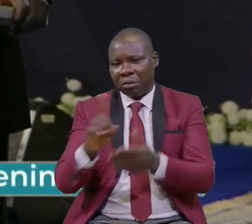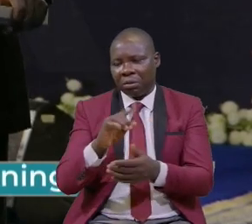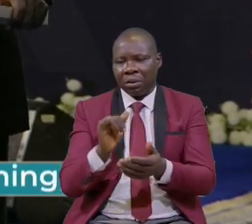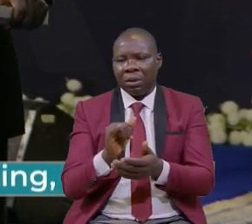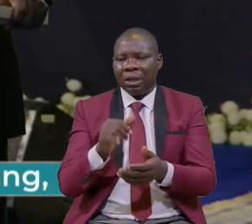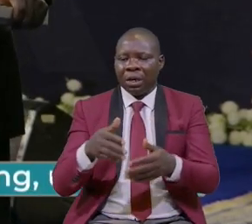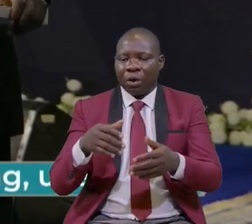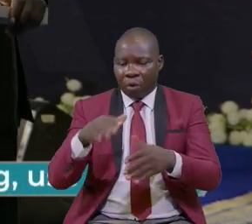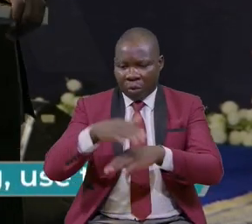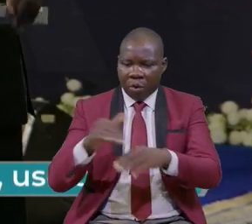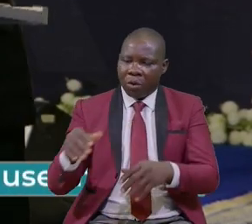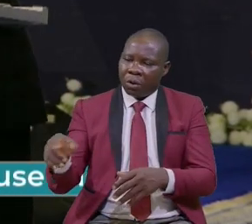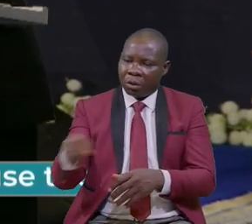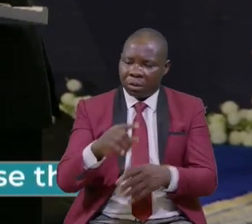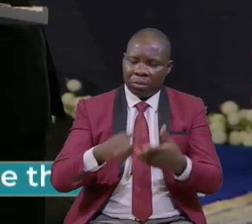remplir la fiche.